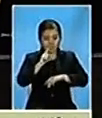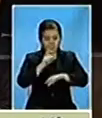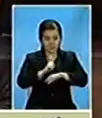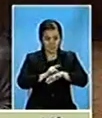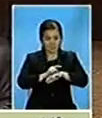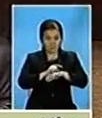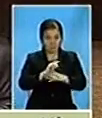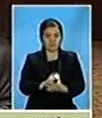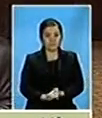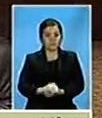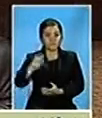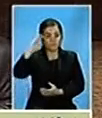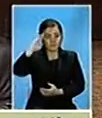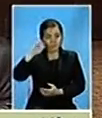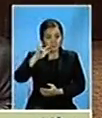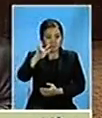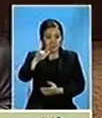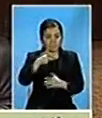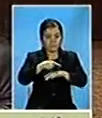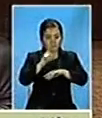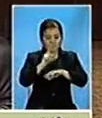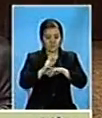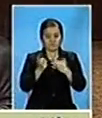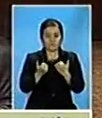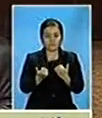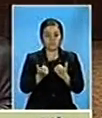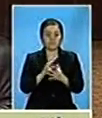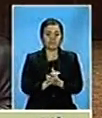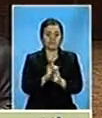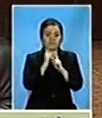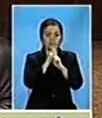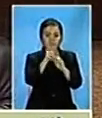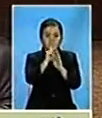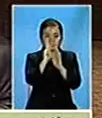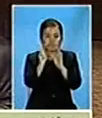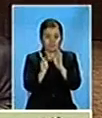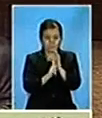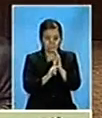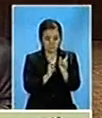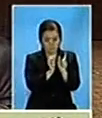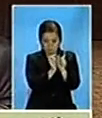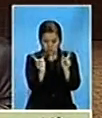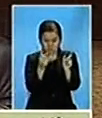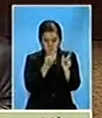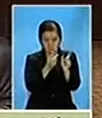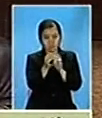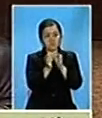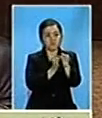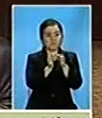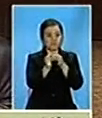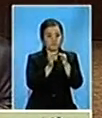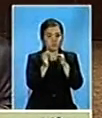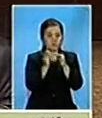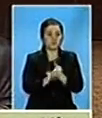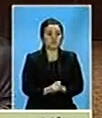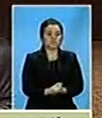รมาธิการท่านประธานครับมาตรานี้วรรคนี้ผมเป็นคนขอแปรยติในชั้นกรรมาธิการเ